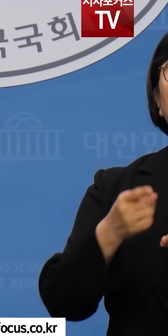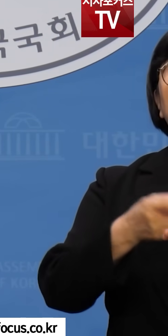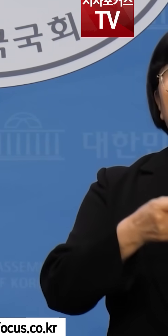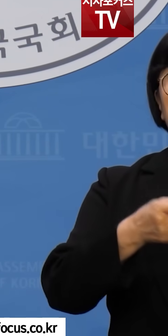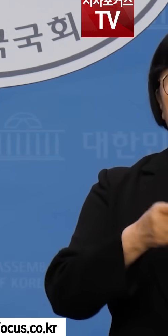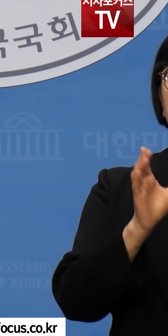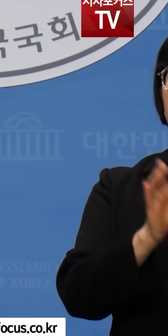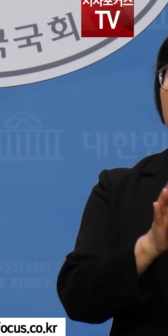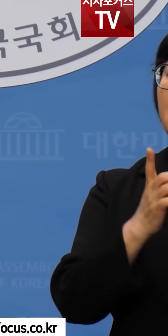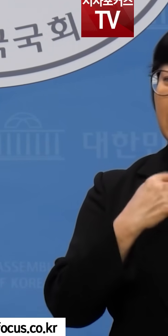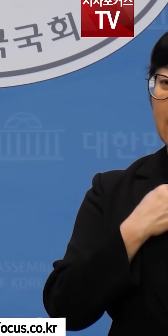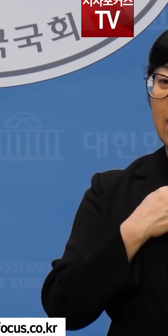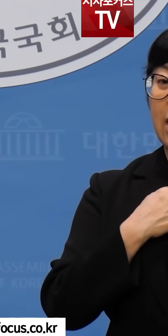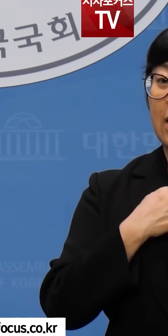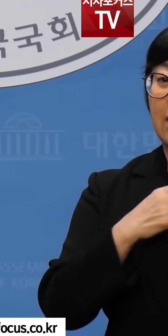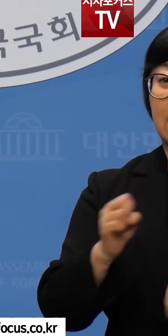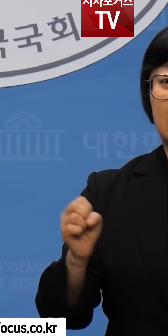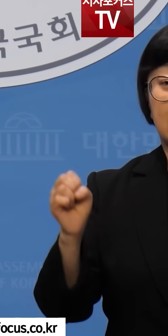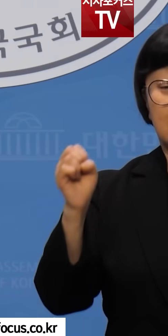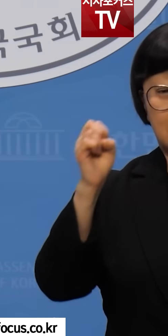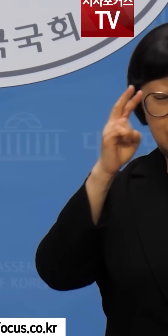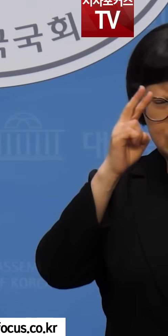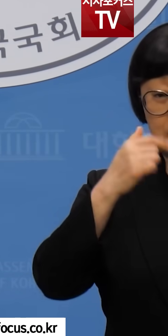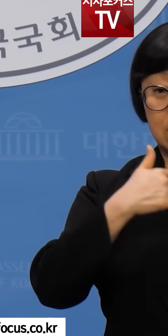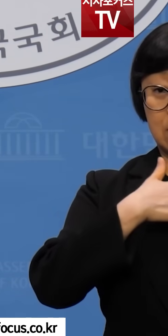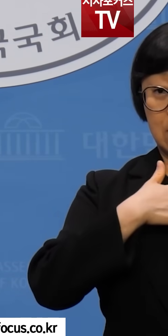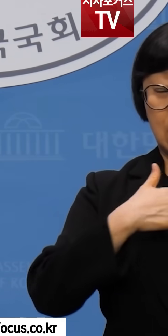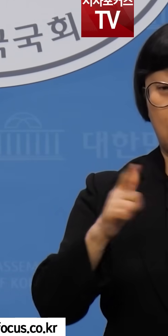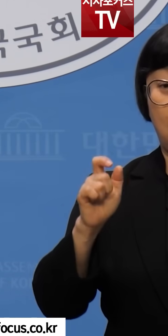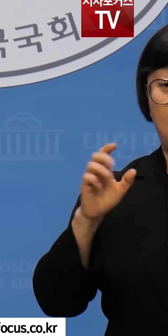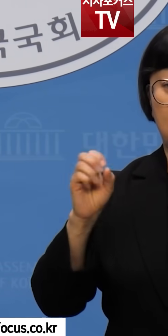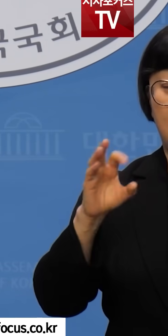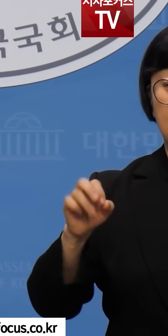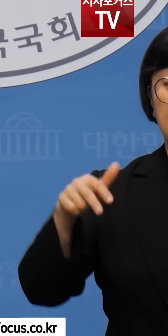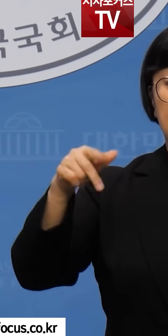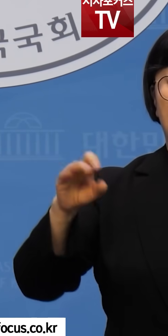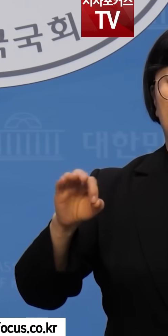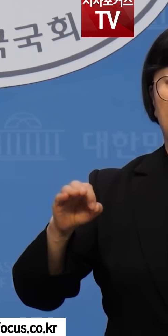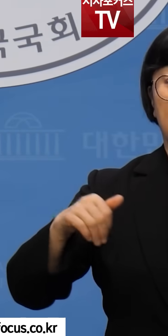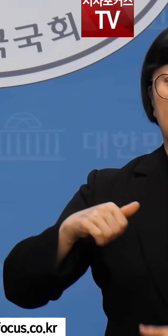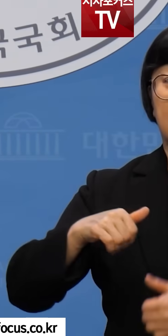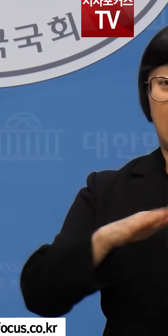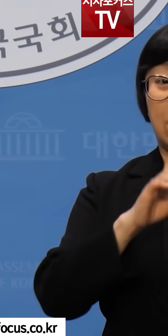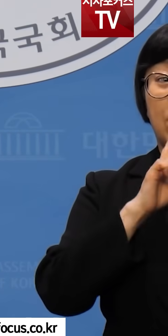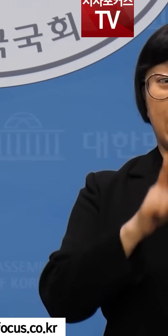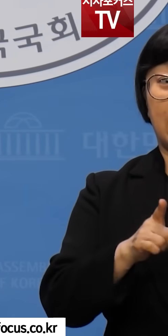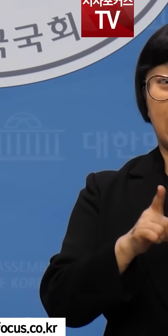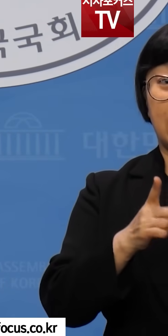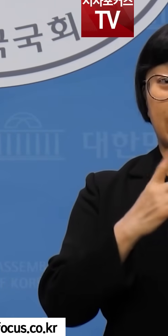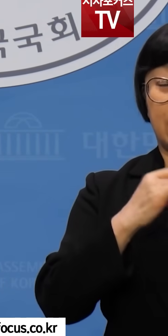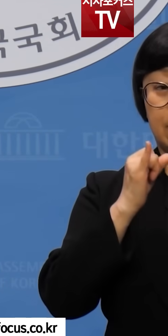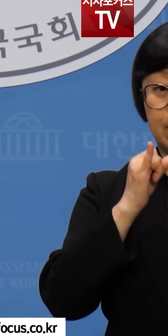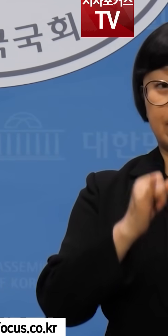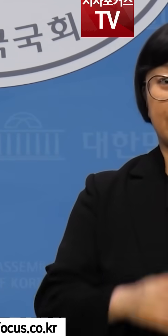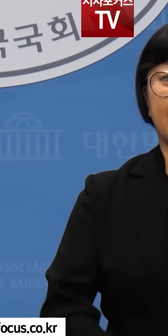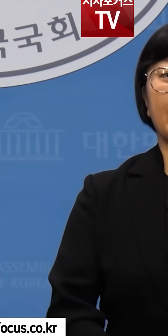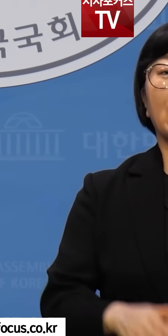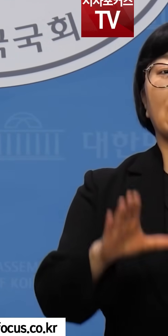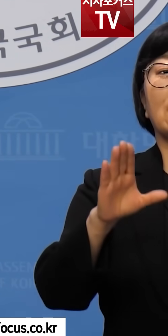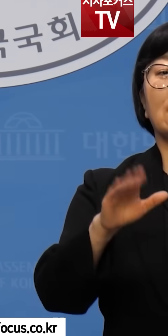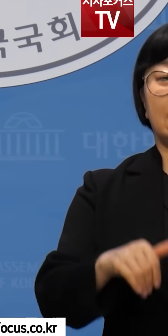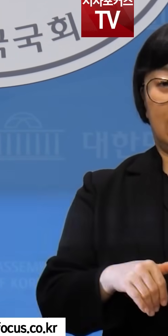때였습니다. 저에게 뜬금없이 고향 정으로 가라고 제안하신 적이 있었는데